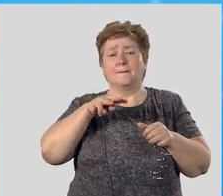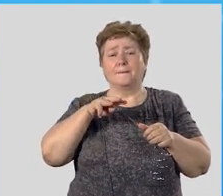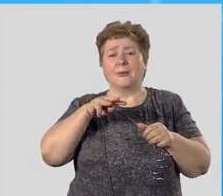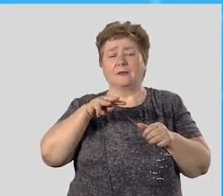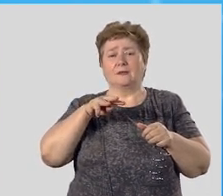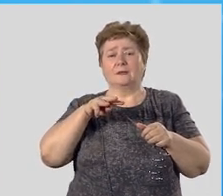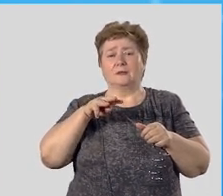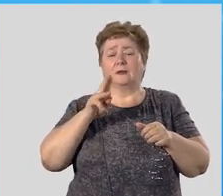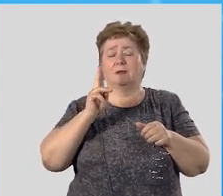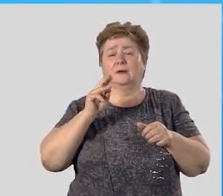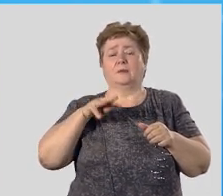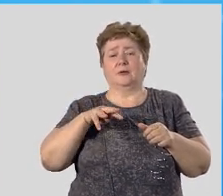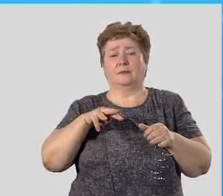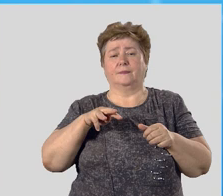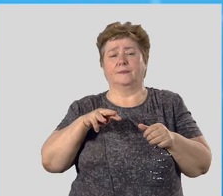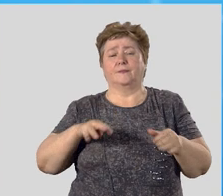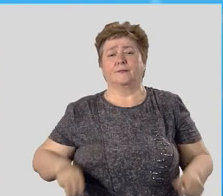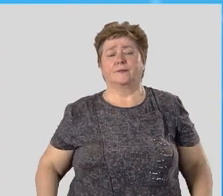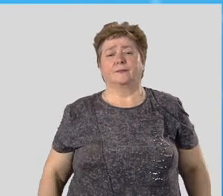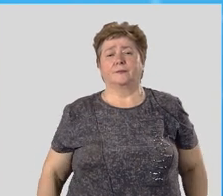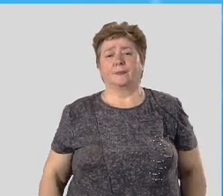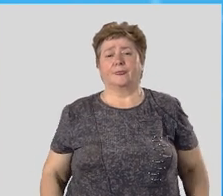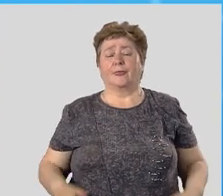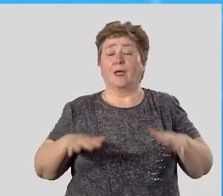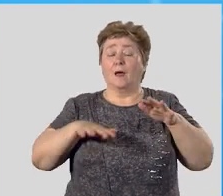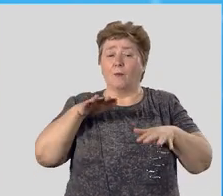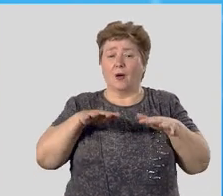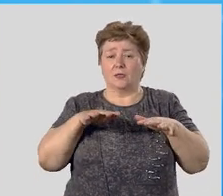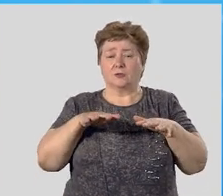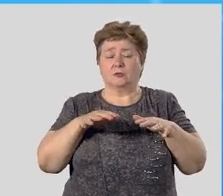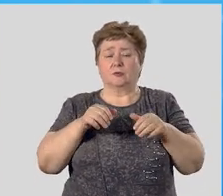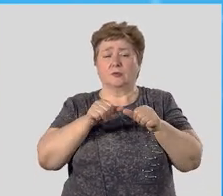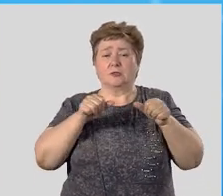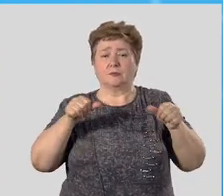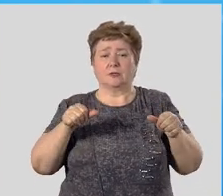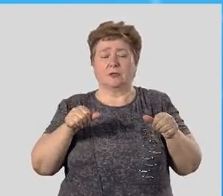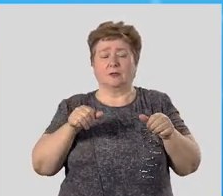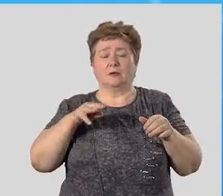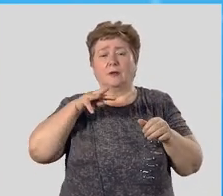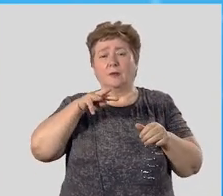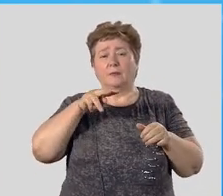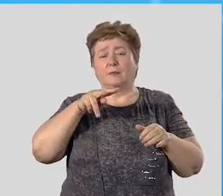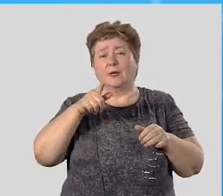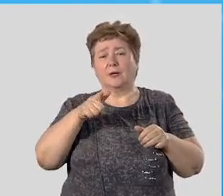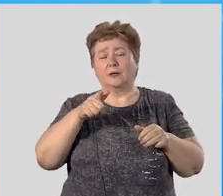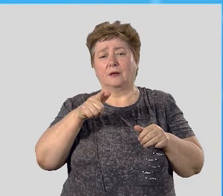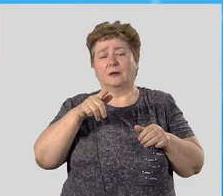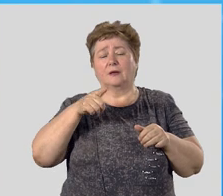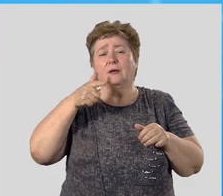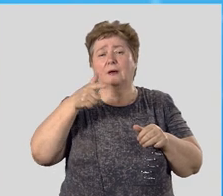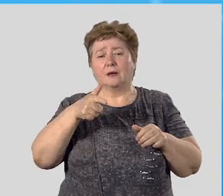метрах и километрах. Массу измеряют в миллиграммах,